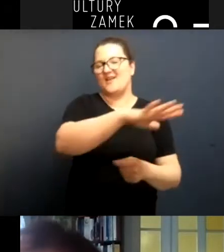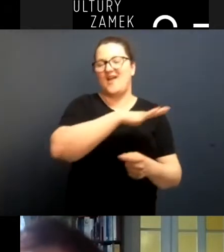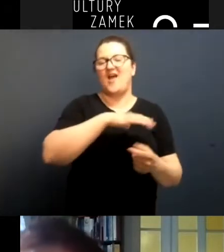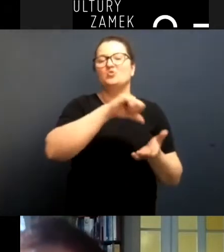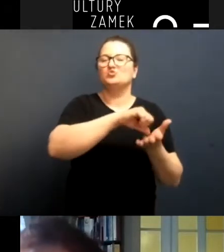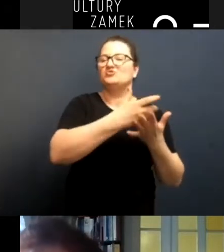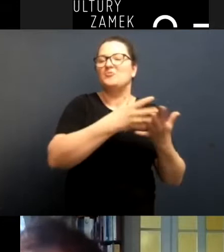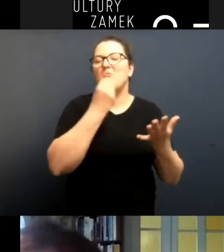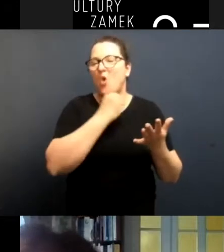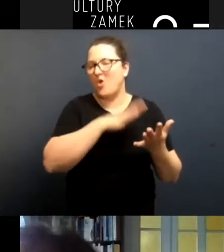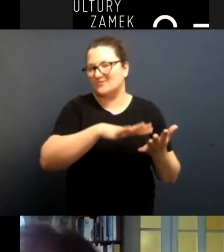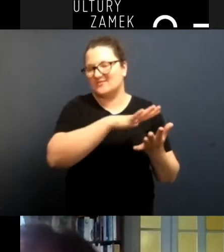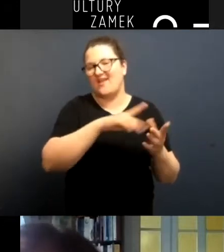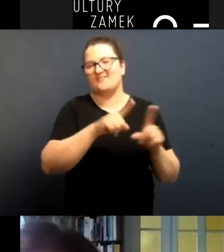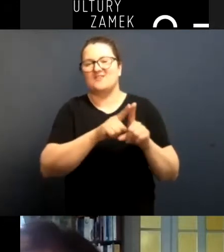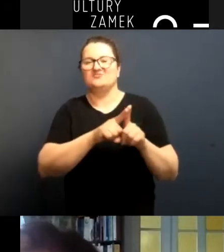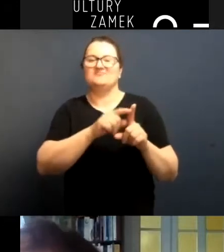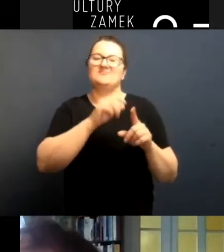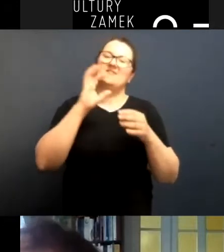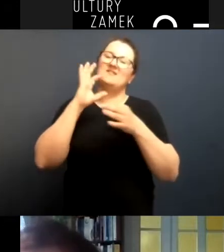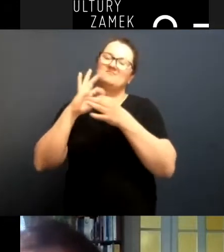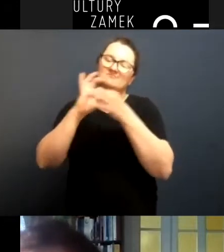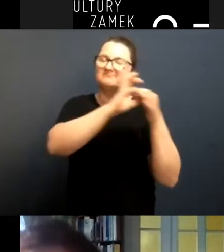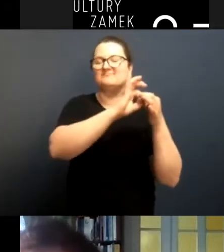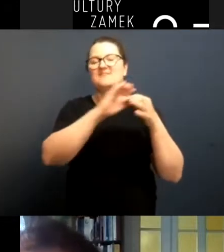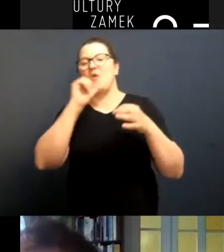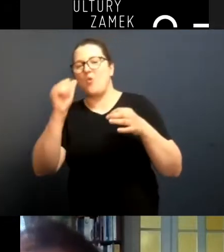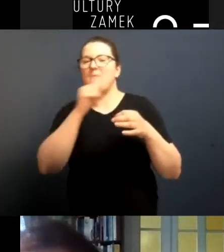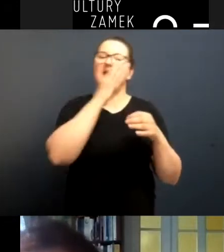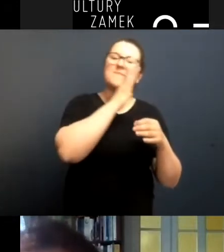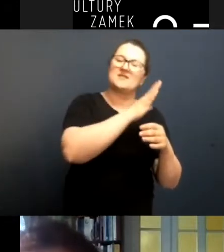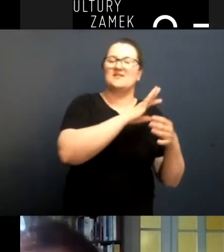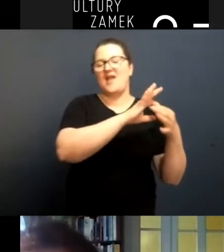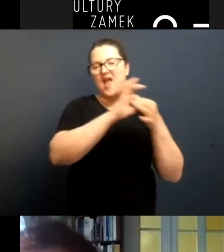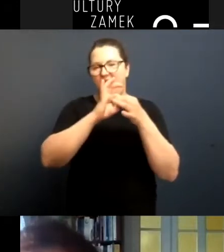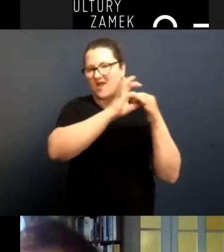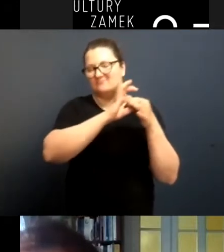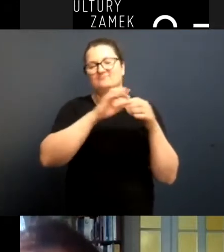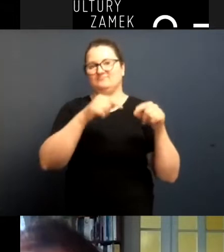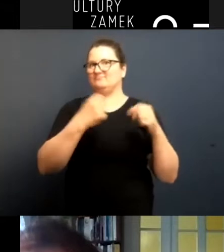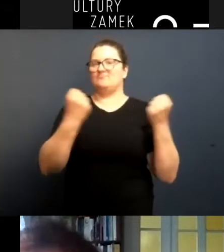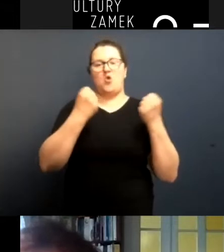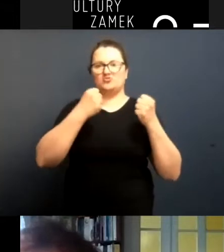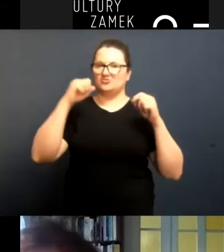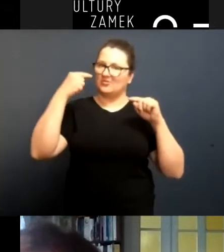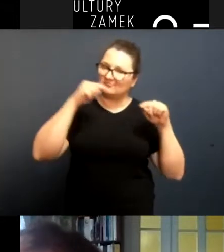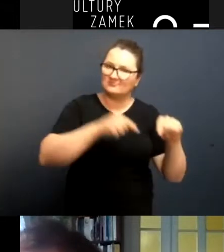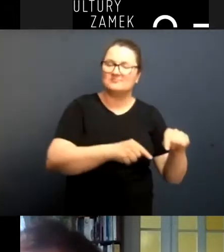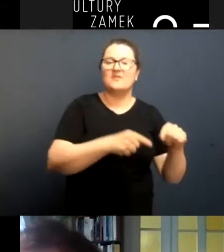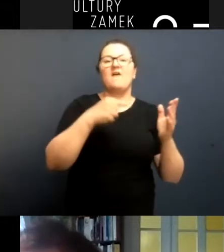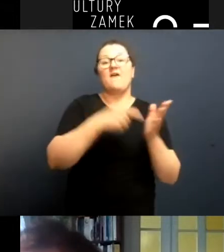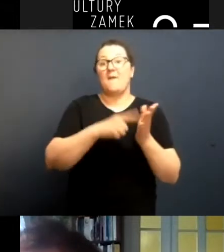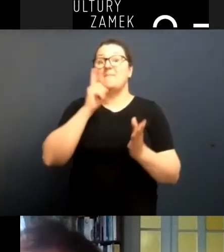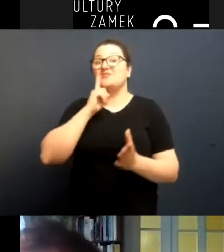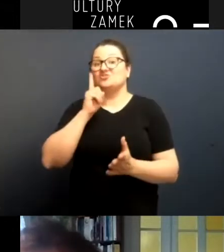śródziemnomorskiej, a dzisiaj powiedzielibyśmy euroamerykańskiej, jest dość dobrze zakorzeniona, czyli mężczyzna,